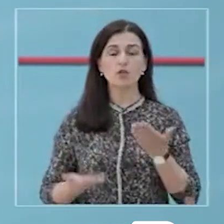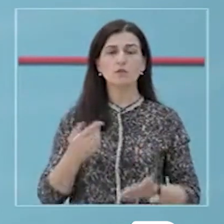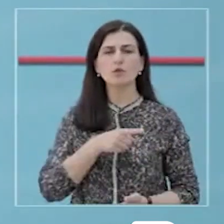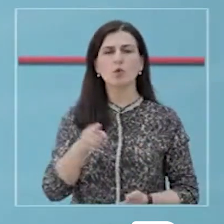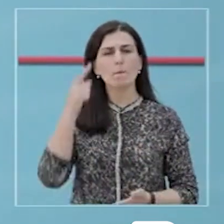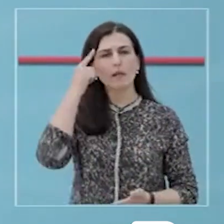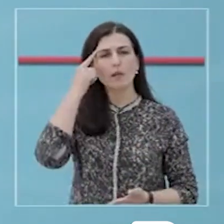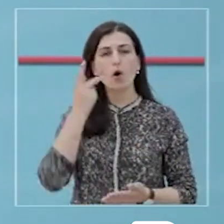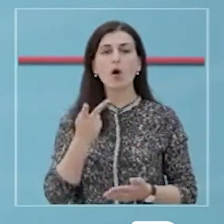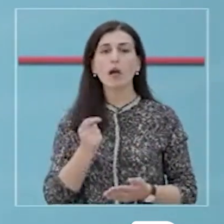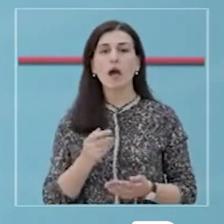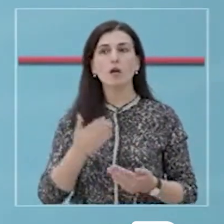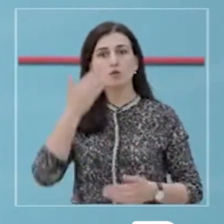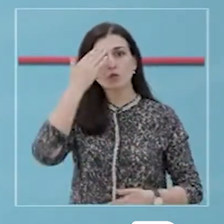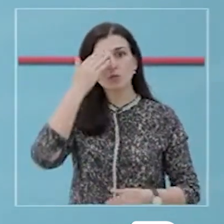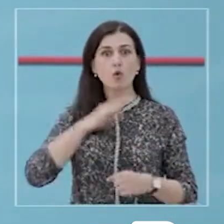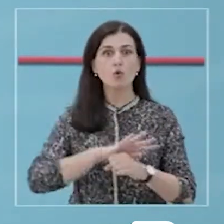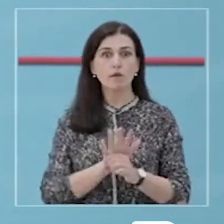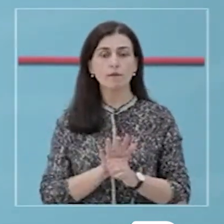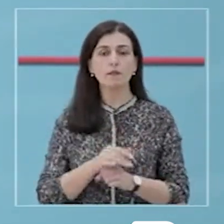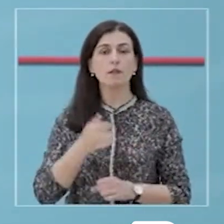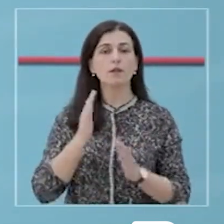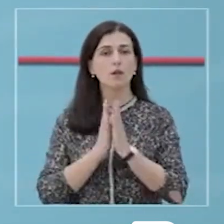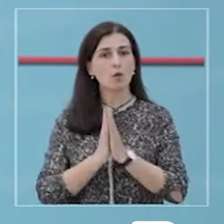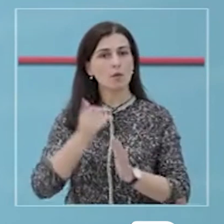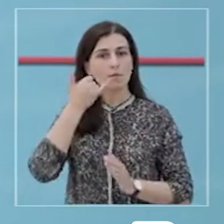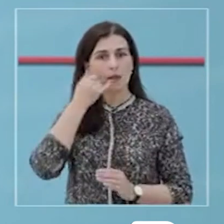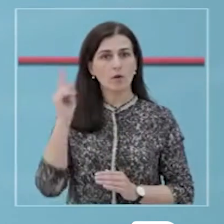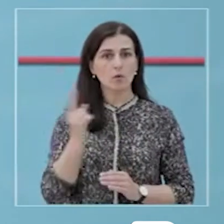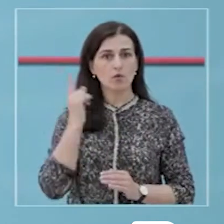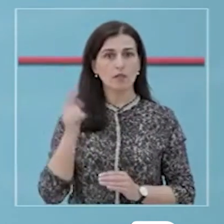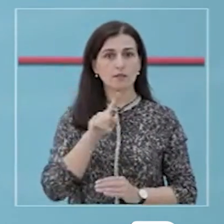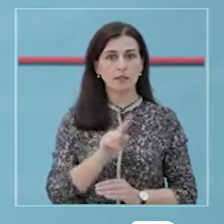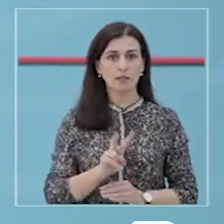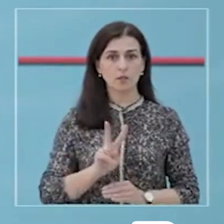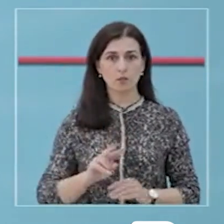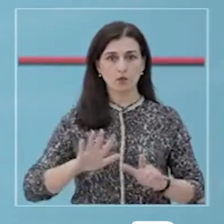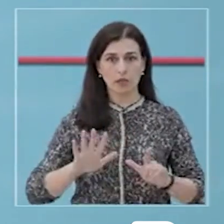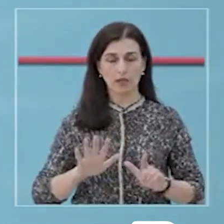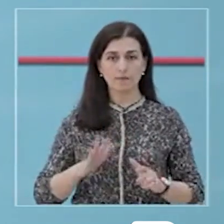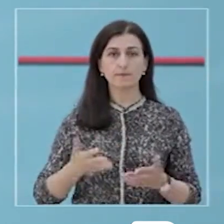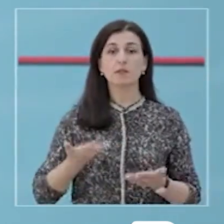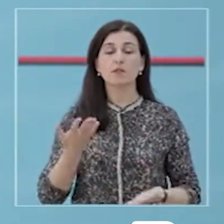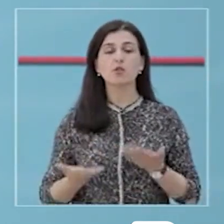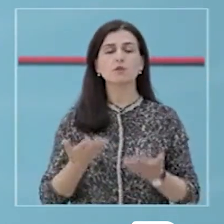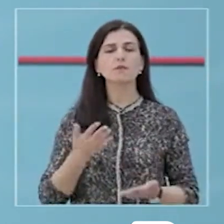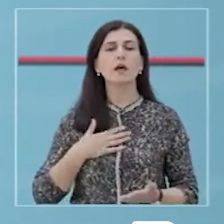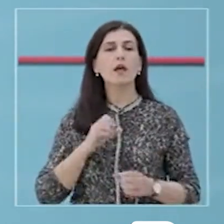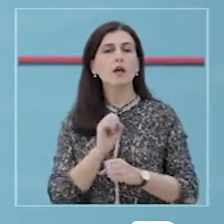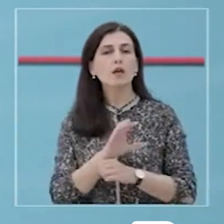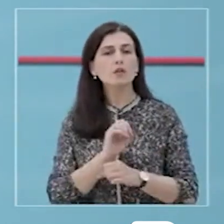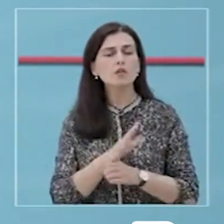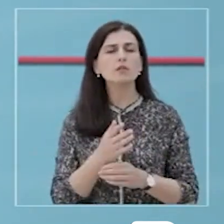se keni shenja të COVID-19, ju lutem telefononi numrit të urgjencës 127. Në qoftë se doni këshilla për këtë